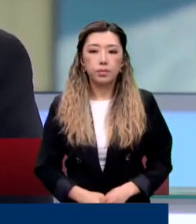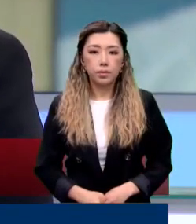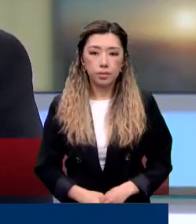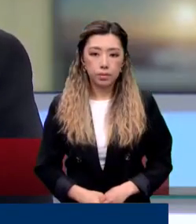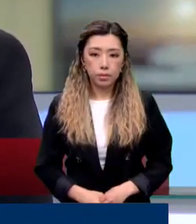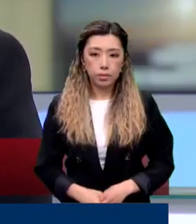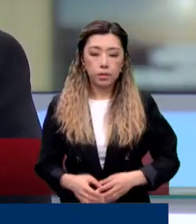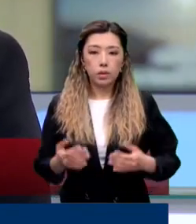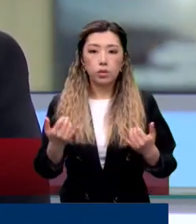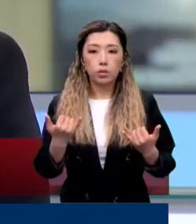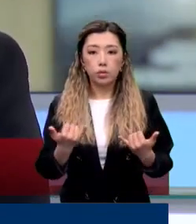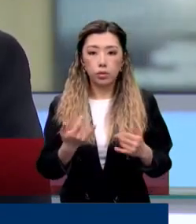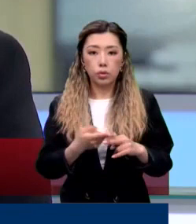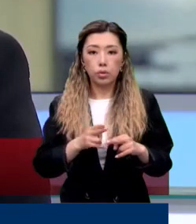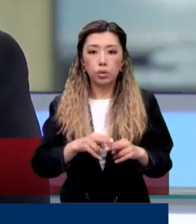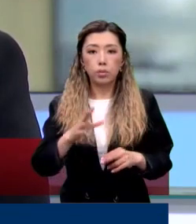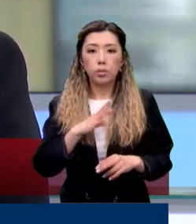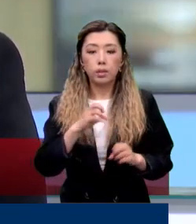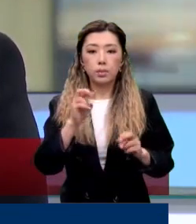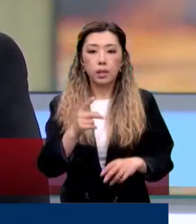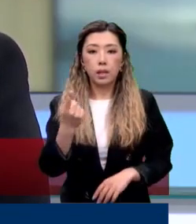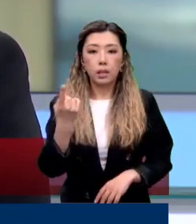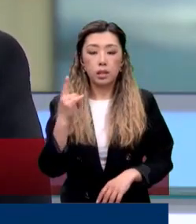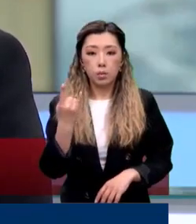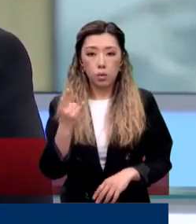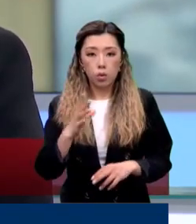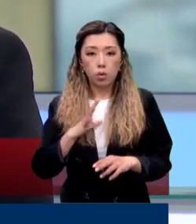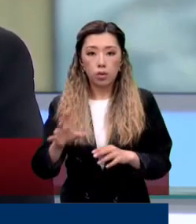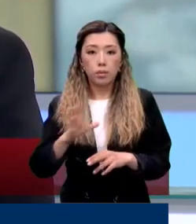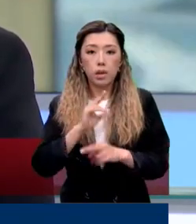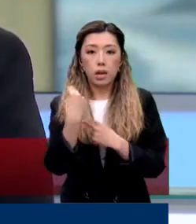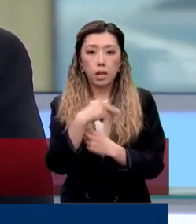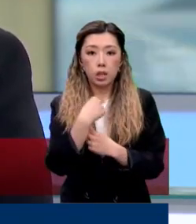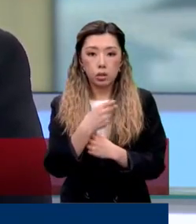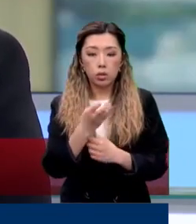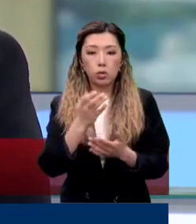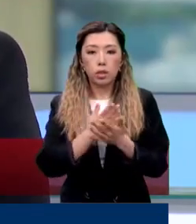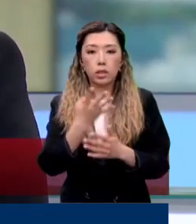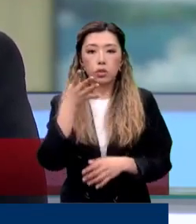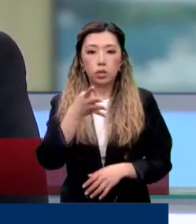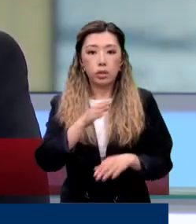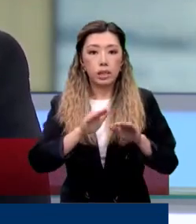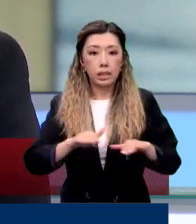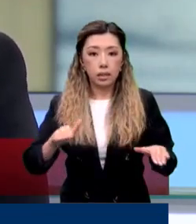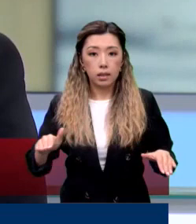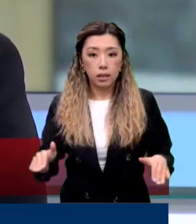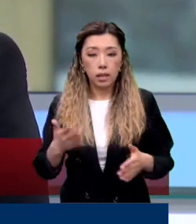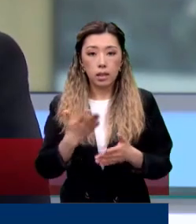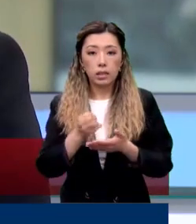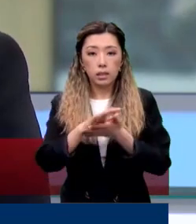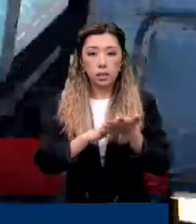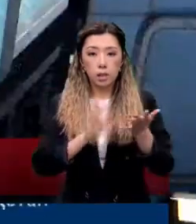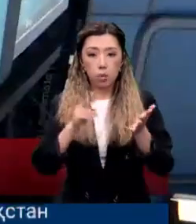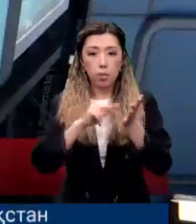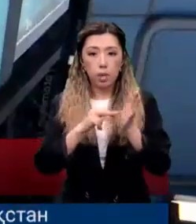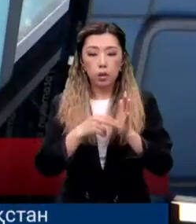сейчас буквально вот терапию получил один из четырех детей. Думаю, если все будет как планово, до